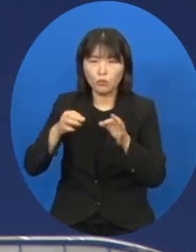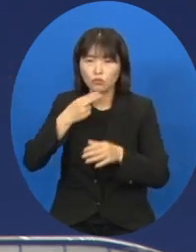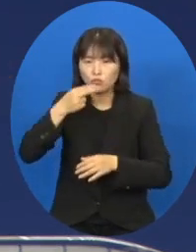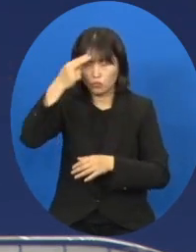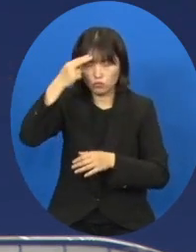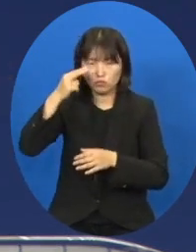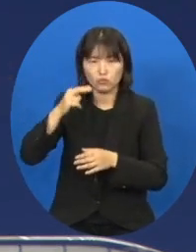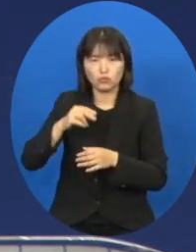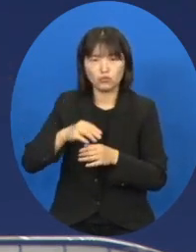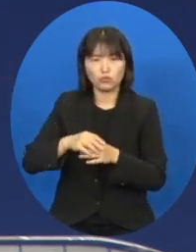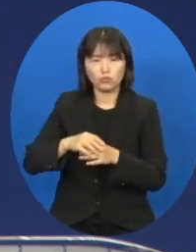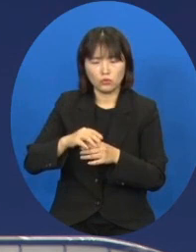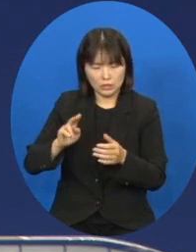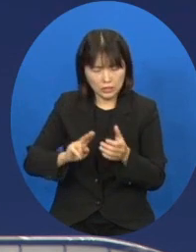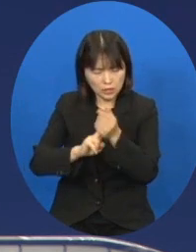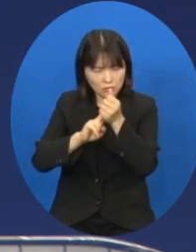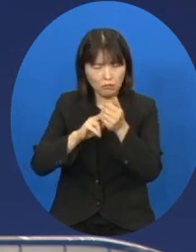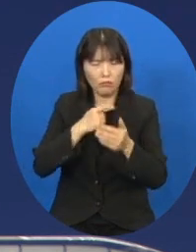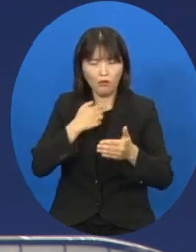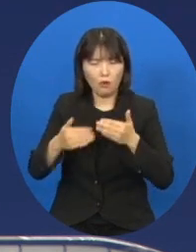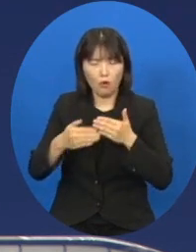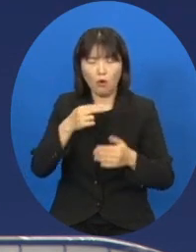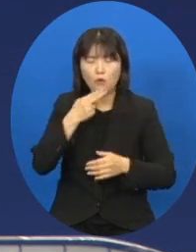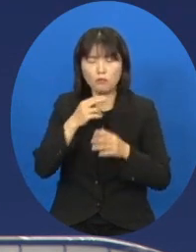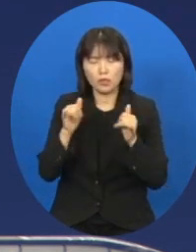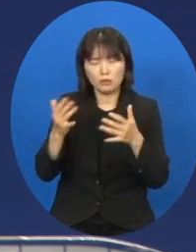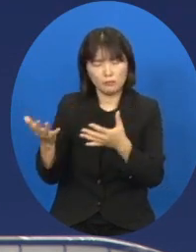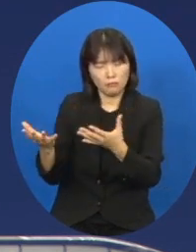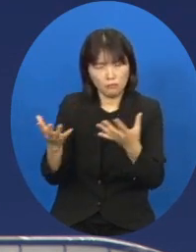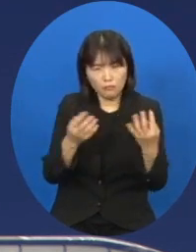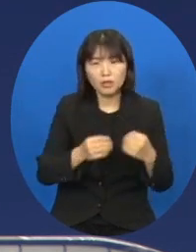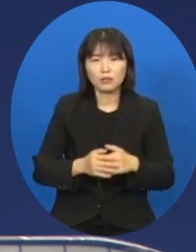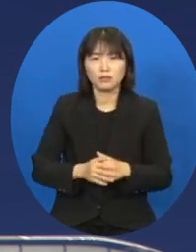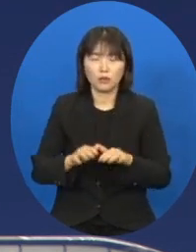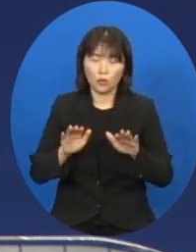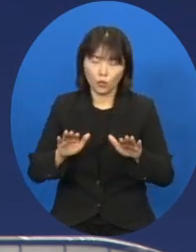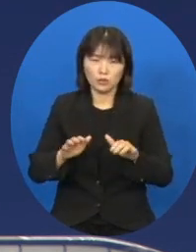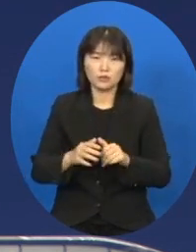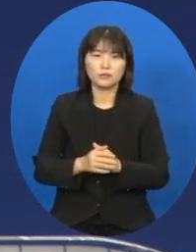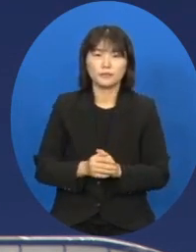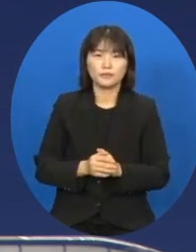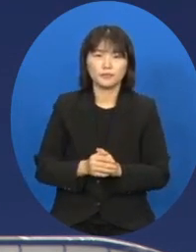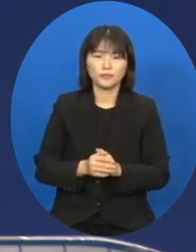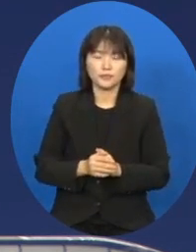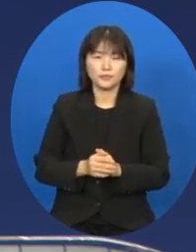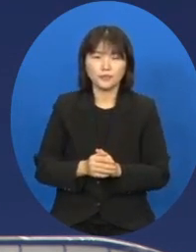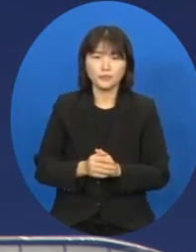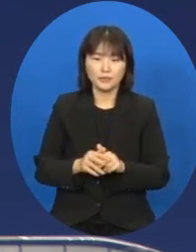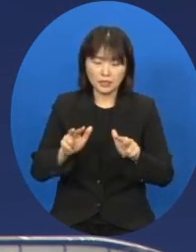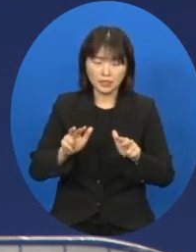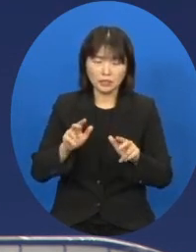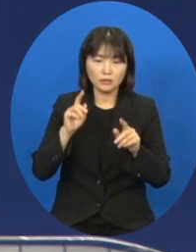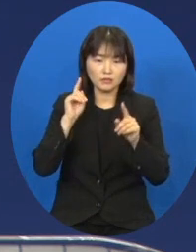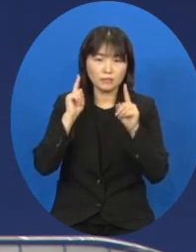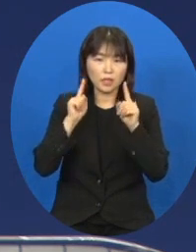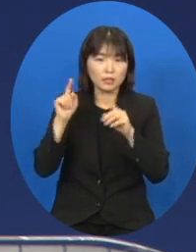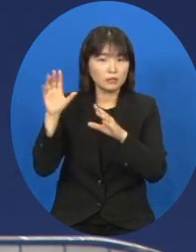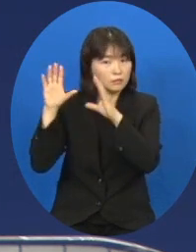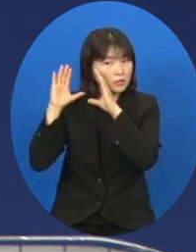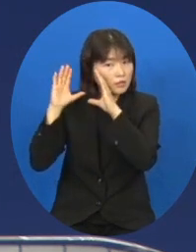못하는 분들도 현실적으로 많습니다. 오늘 지금 이 자리에도 지금 이 말씀을 듣는 분들